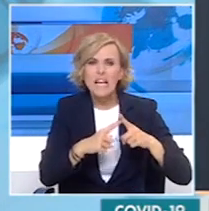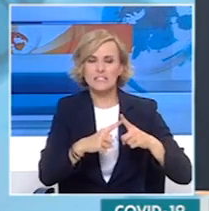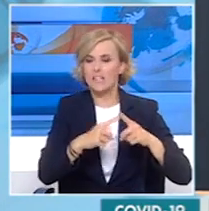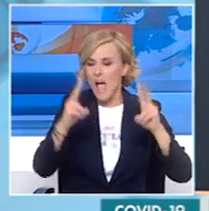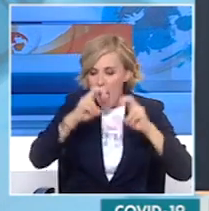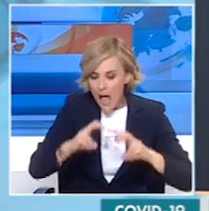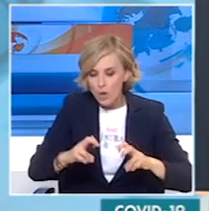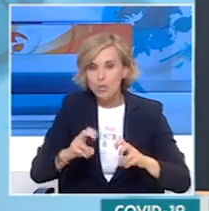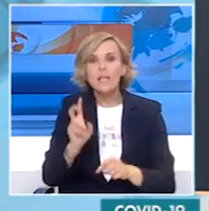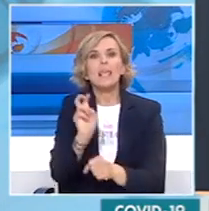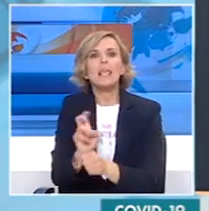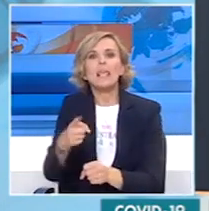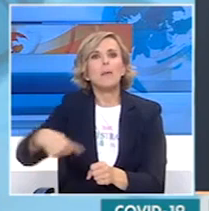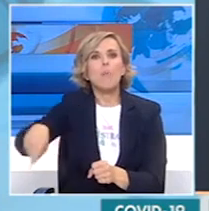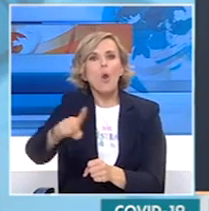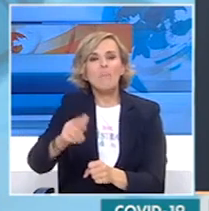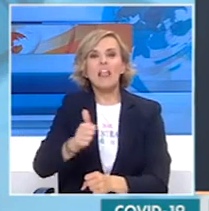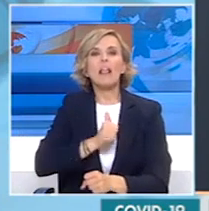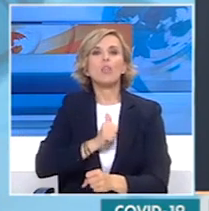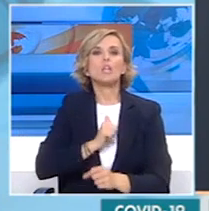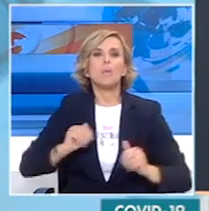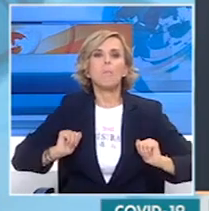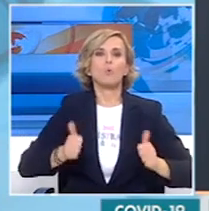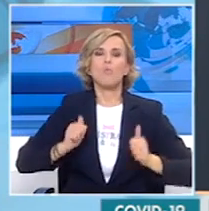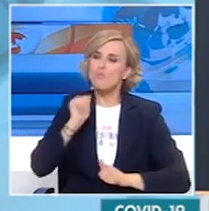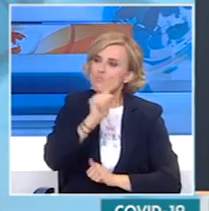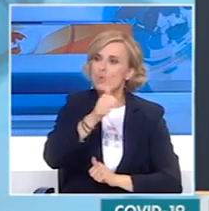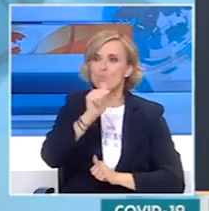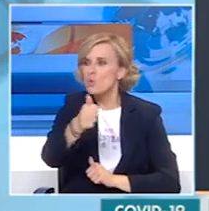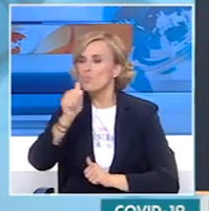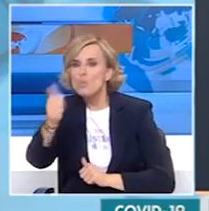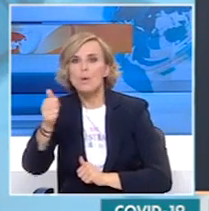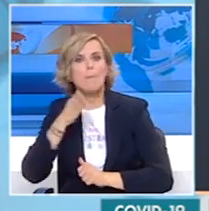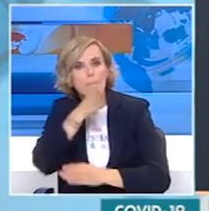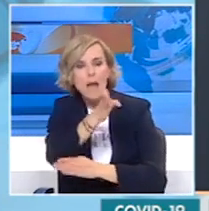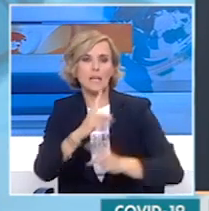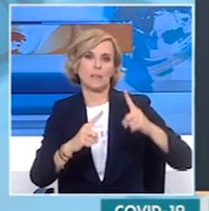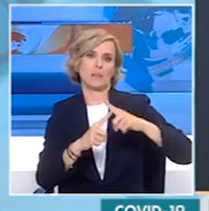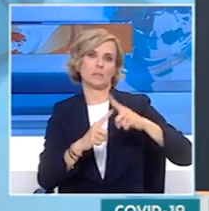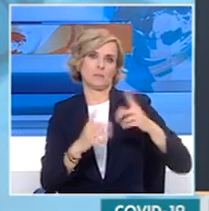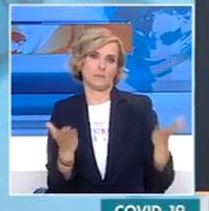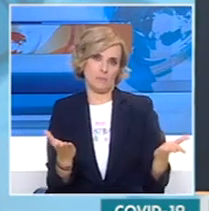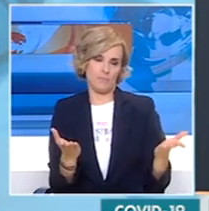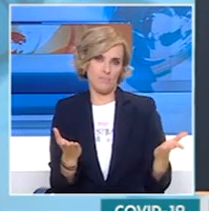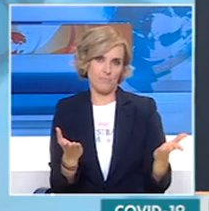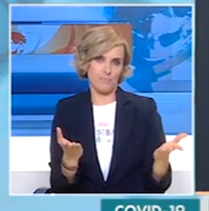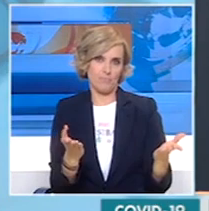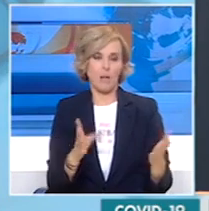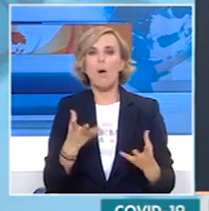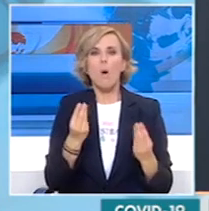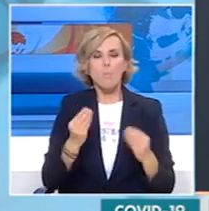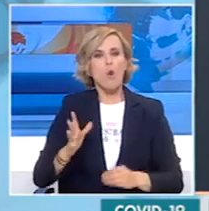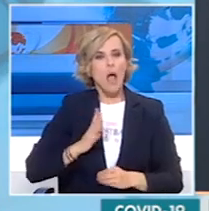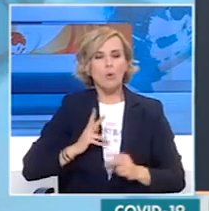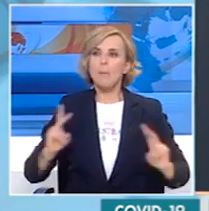υπόλοιποι ελέγχονται από ιδιωτική πρωτοβουλία. Και στην ιδιωτική πρωτοβουλία ελέγχονται κυρίως άνθρωποι που έχουν ελαφρά συμπτωματολογία. Άνθρωποι που ούτως ή